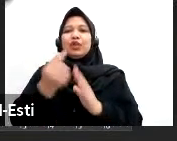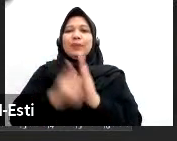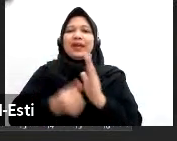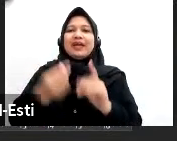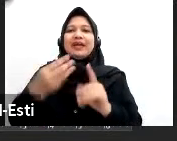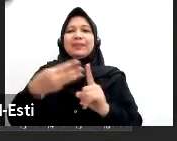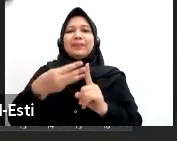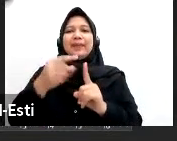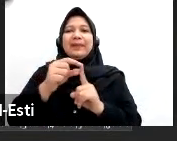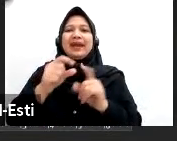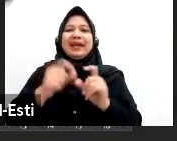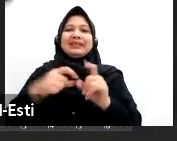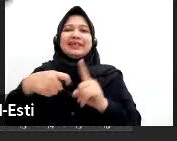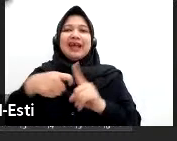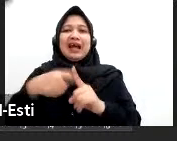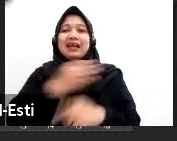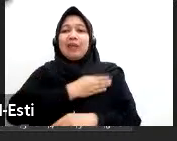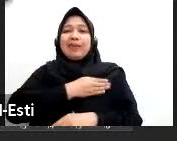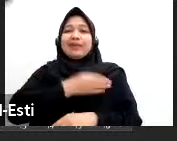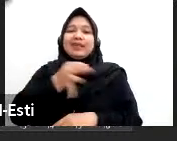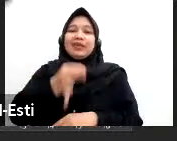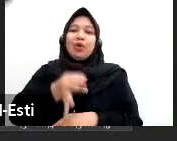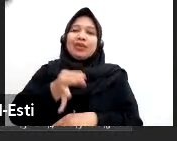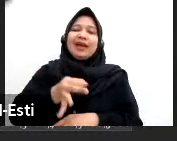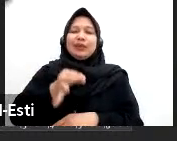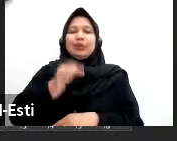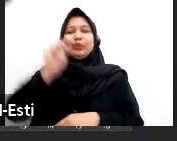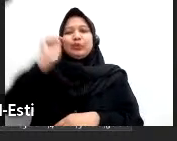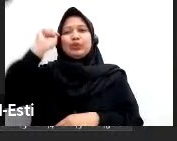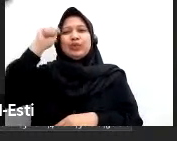yang kita lupakan kota mereka juga berpikir ulang karena